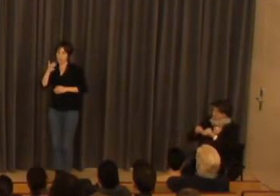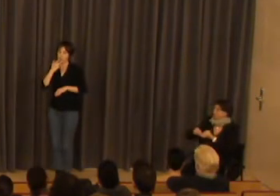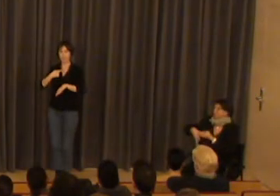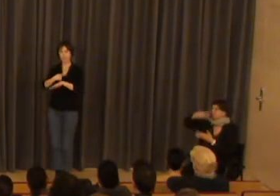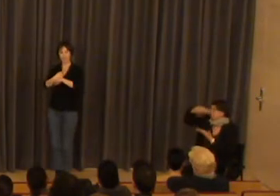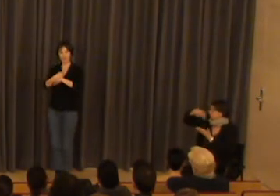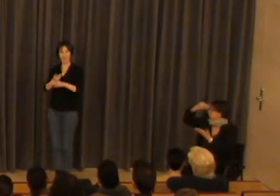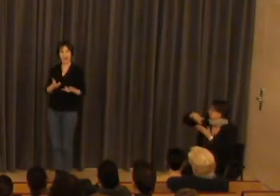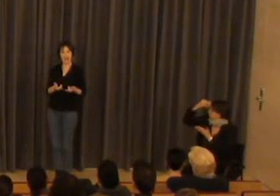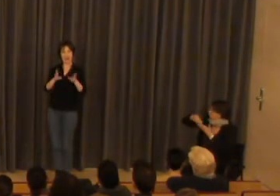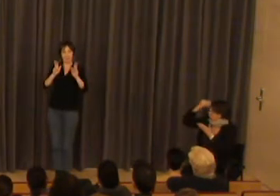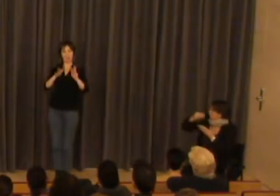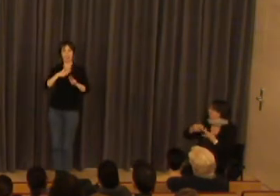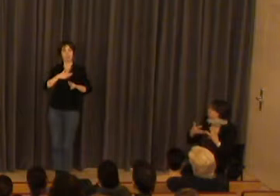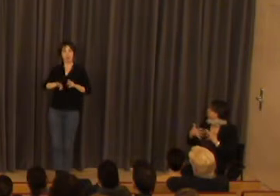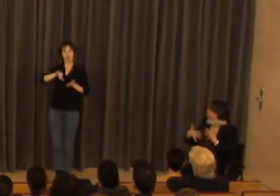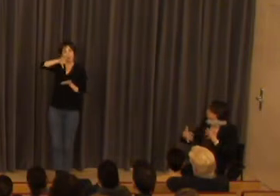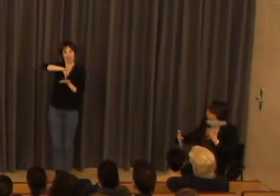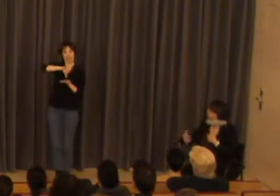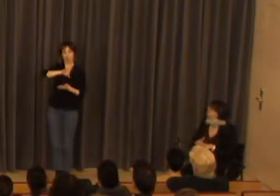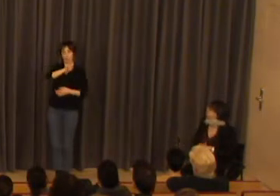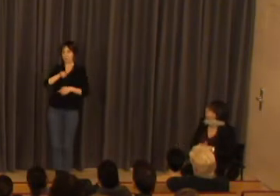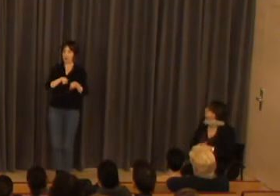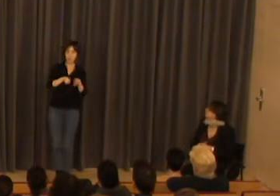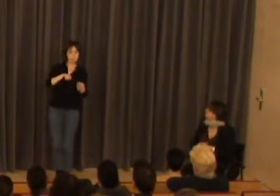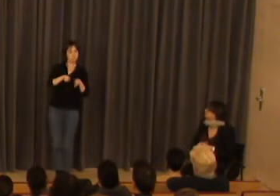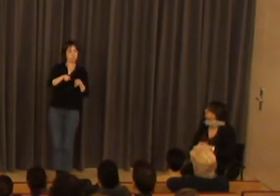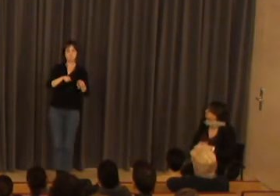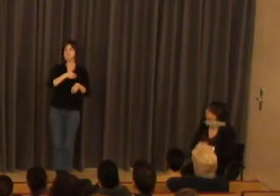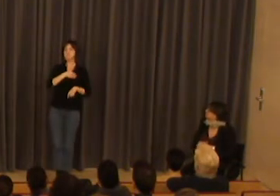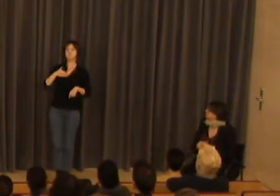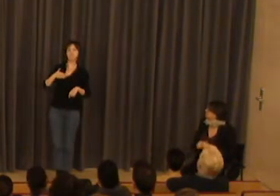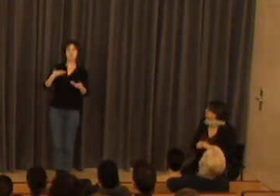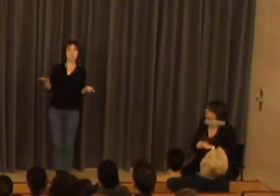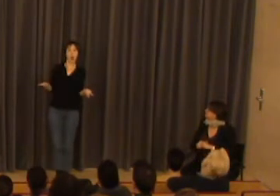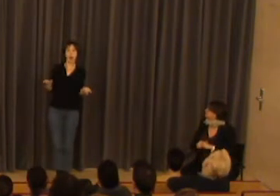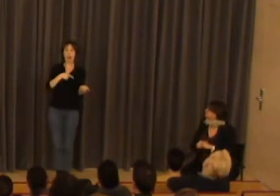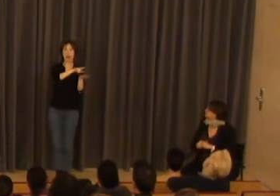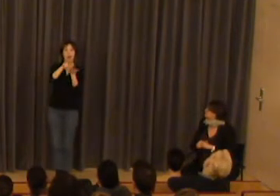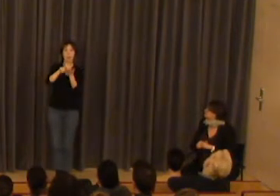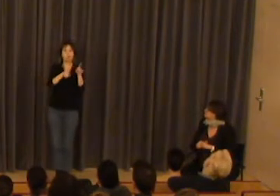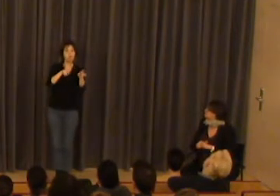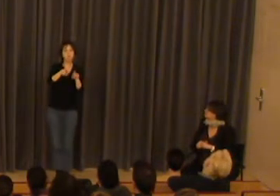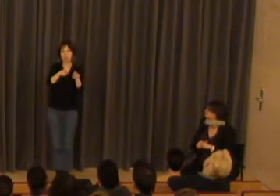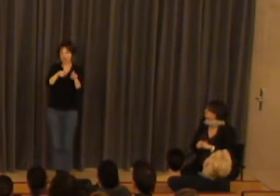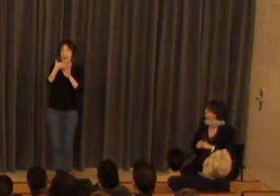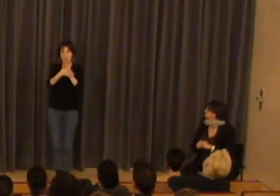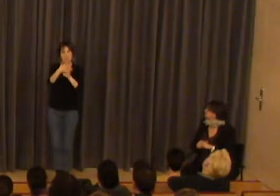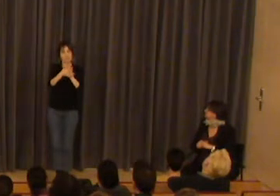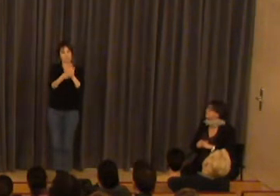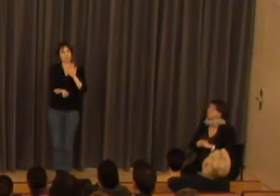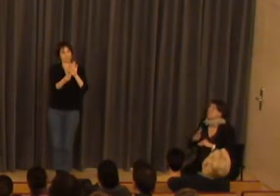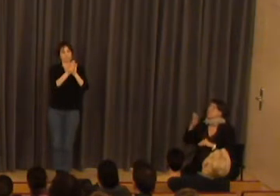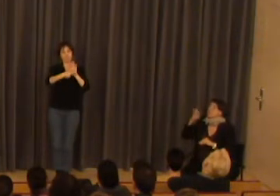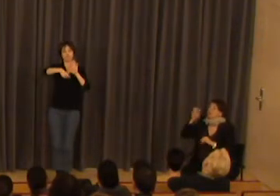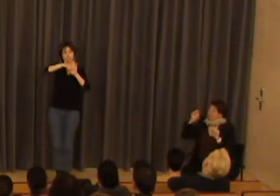que tenen els centres de primària per modular el que és la competència lingüística dels alumnes, la llengua de signes és també una de